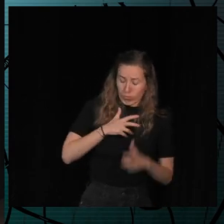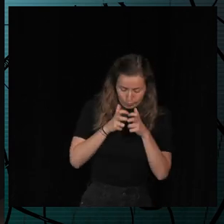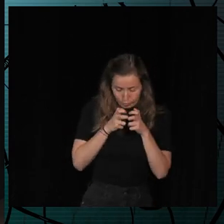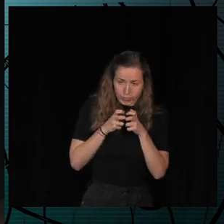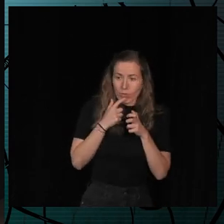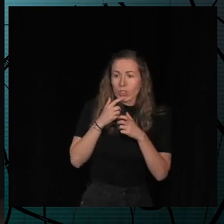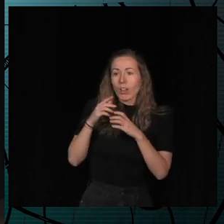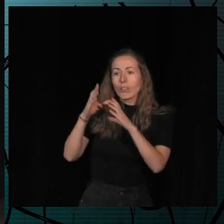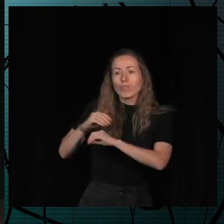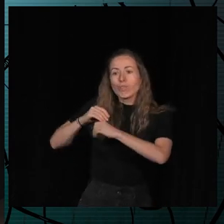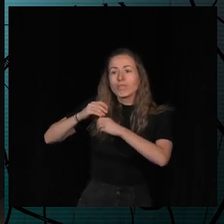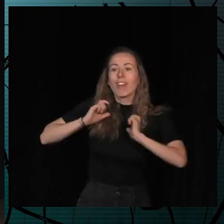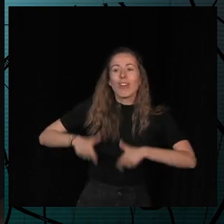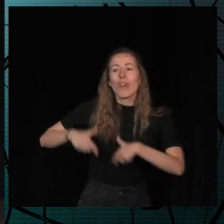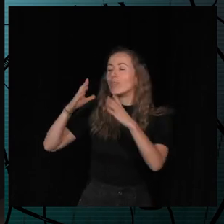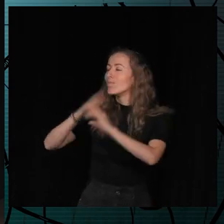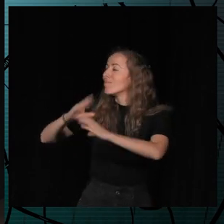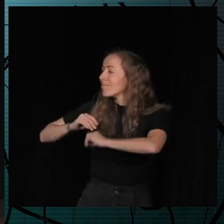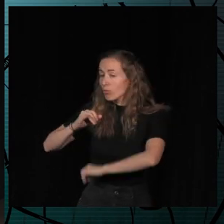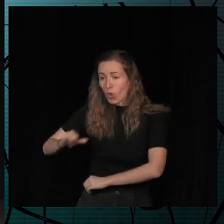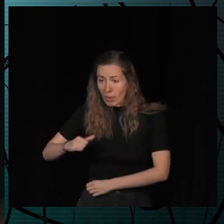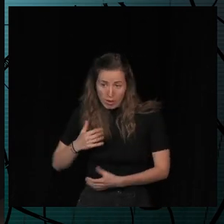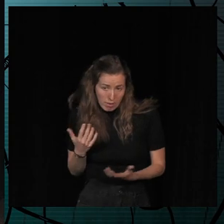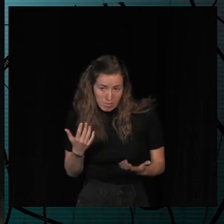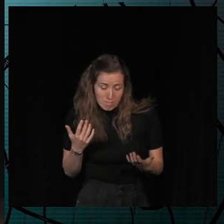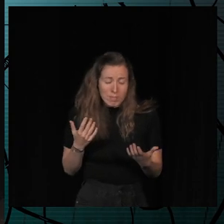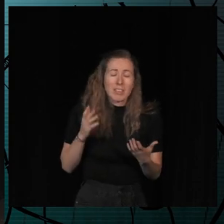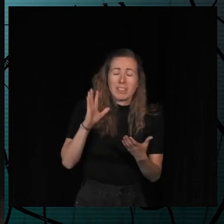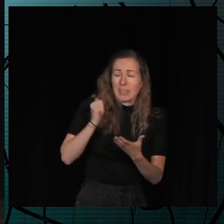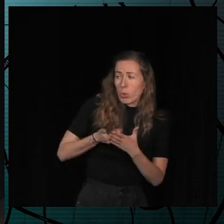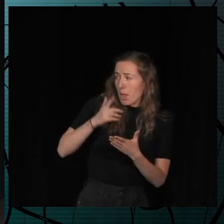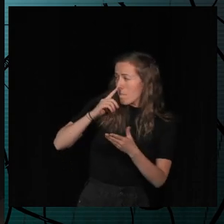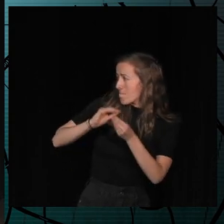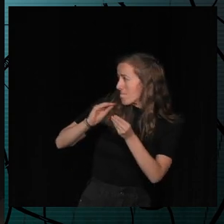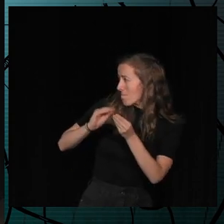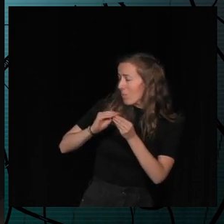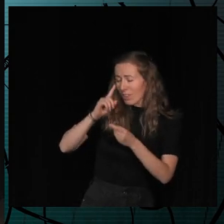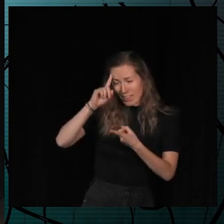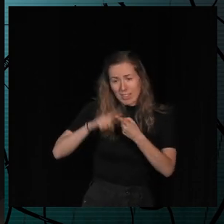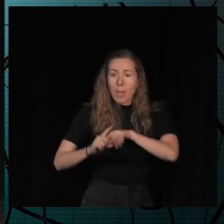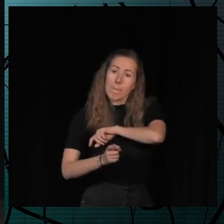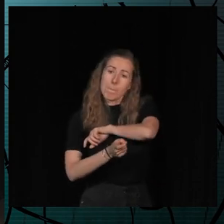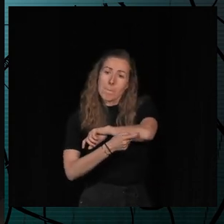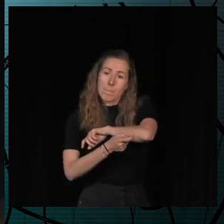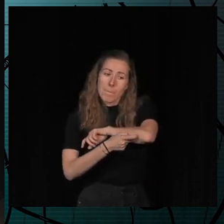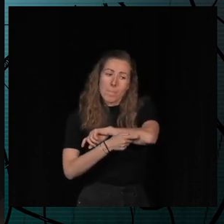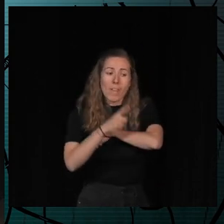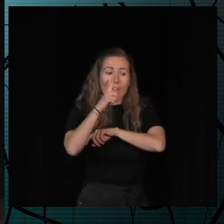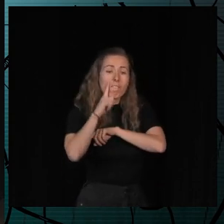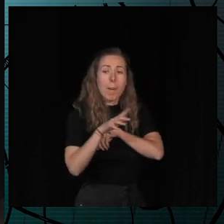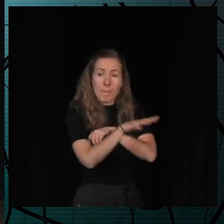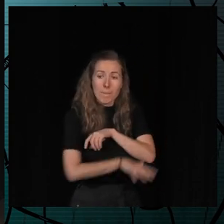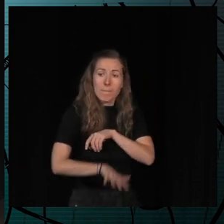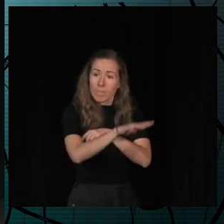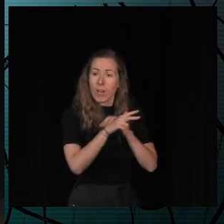dans la cour de récré et cetera et du coup je me demandais euh du coup est-ce que la la question de l'addiction sur les